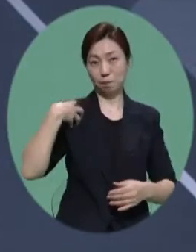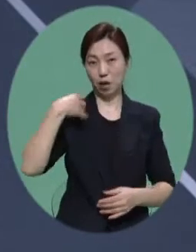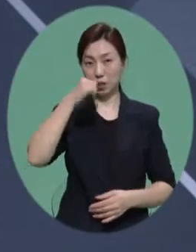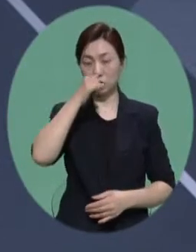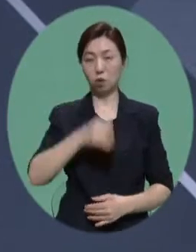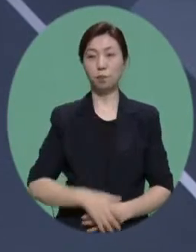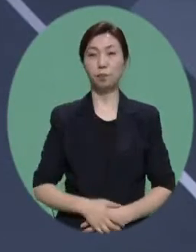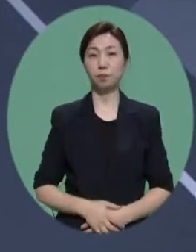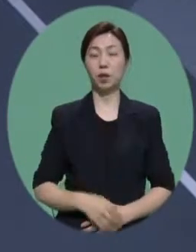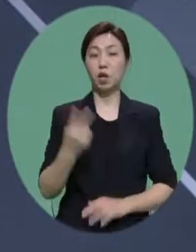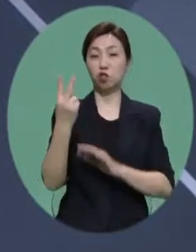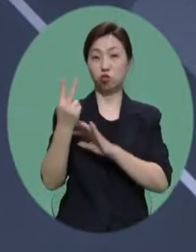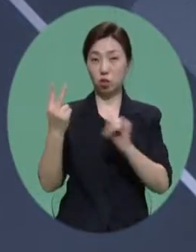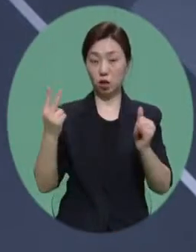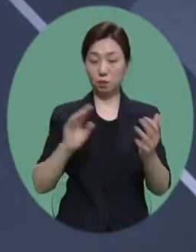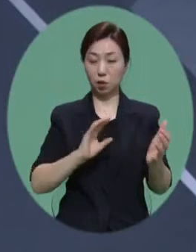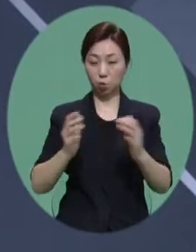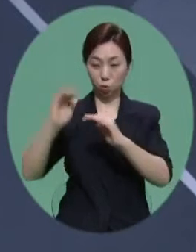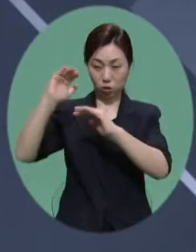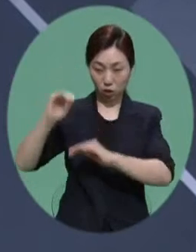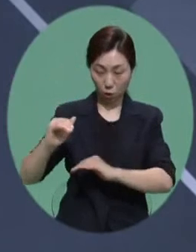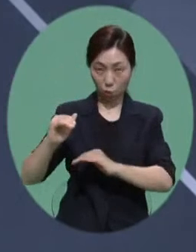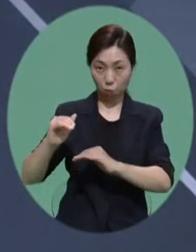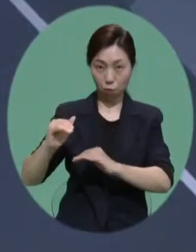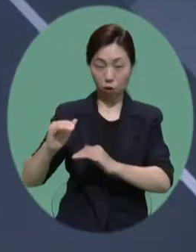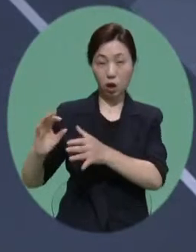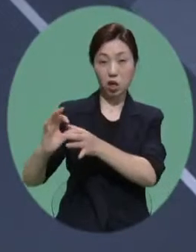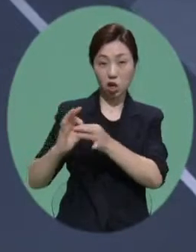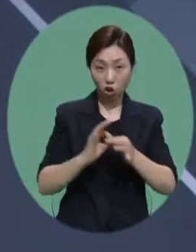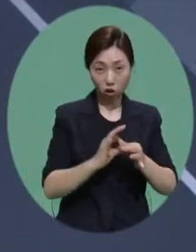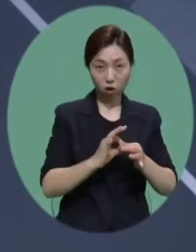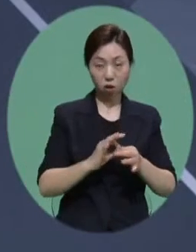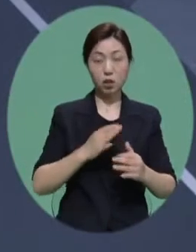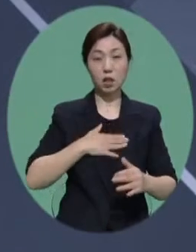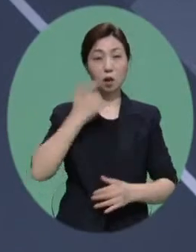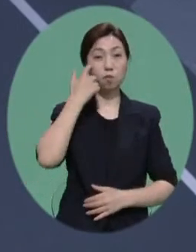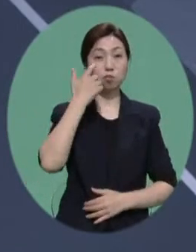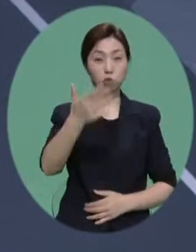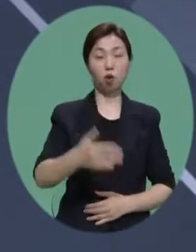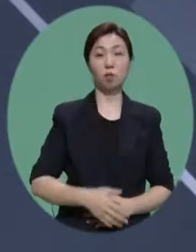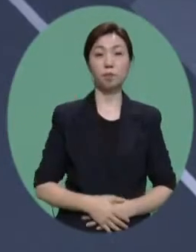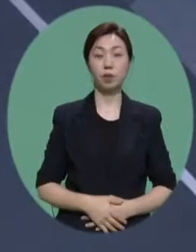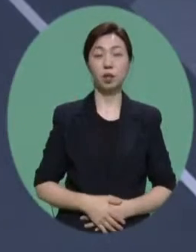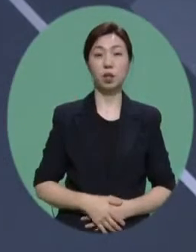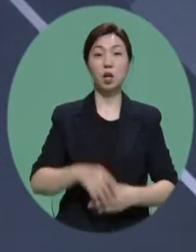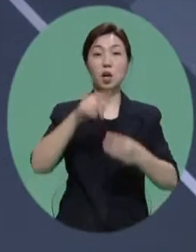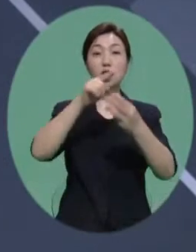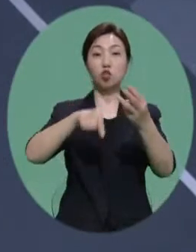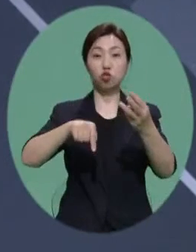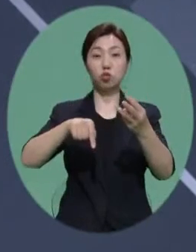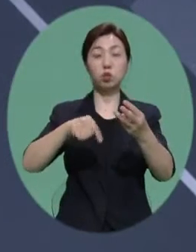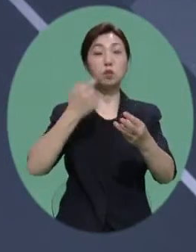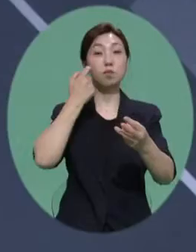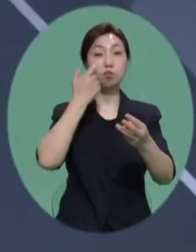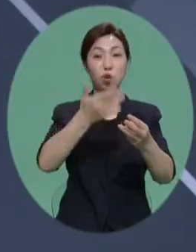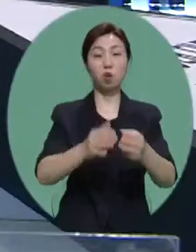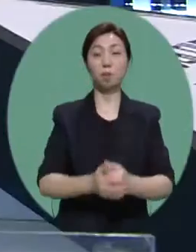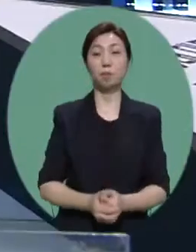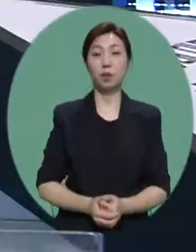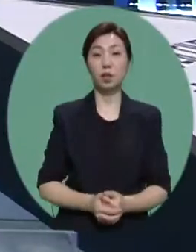2분이 논의 하신 것에 이어서 어제 가정 질문드리겠습니다 여성 여러분 님 성인지 예산제도 누가 만들었는 조치